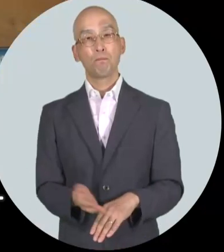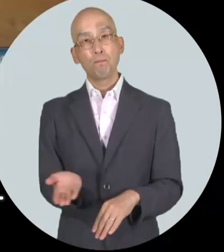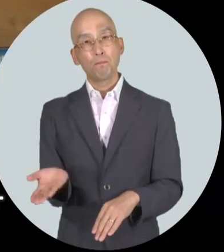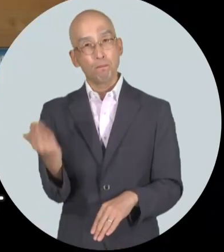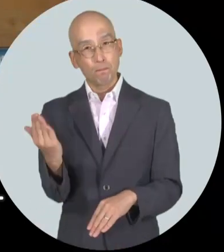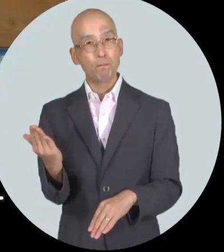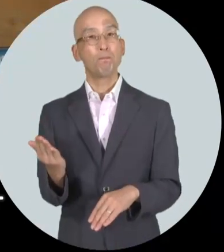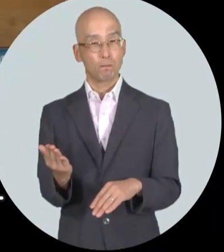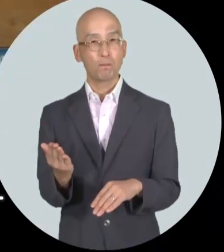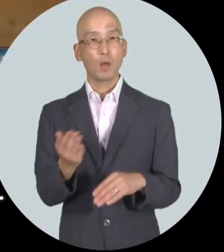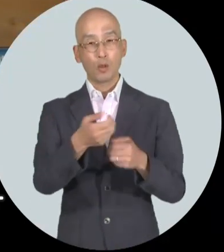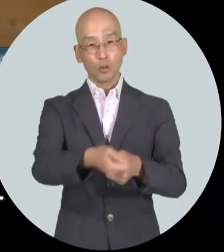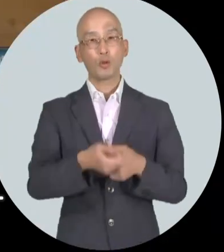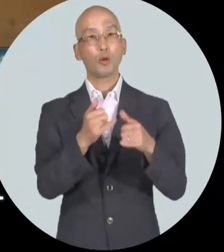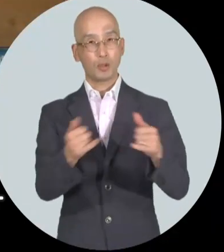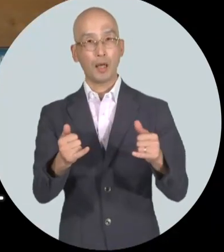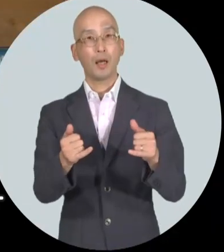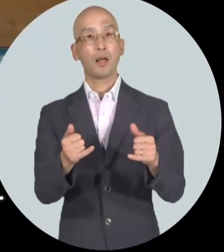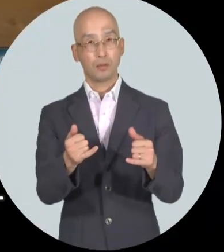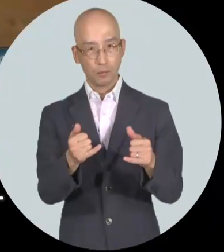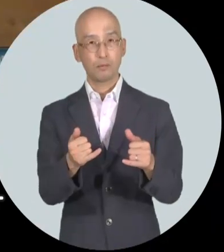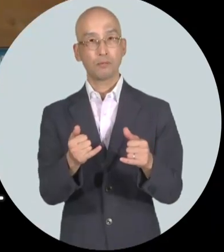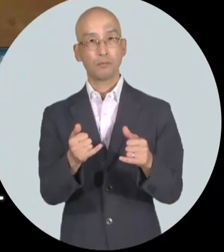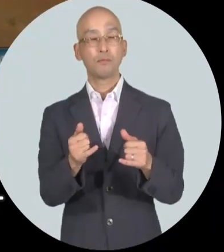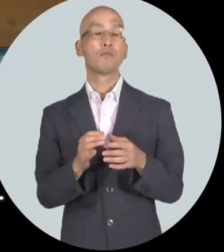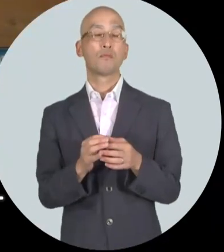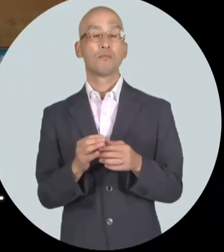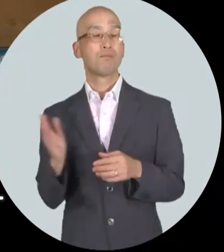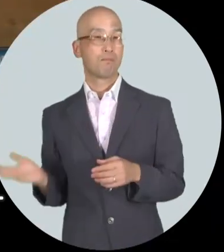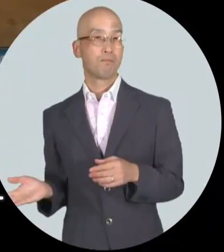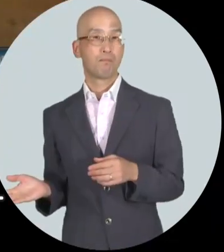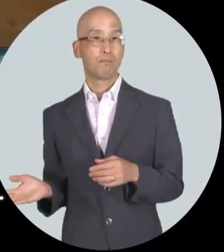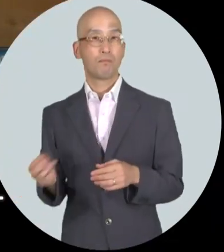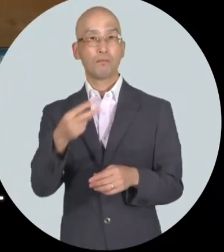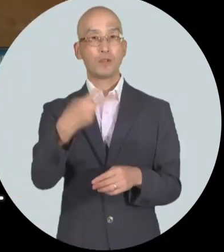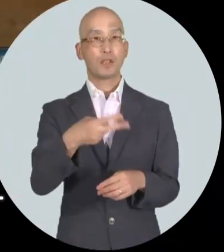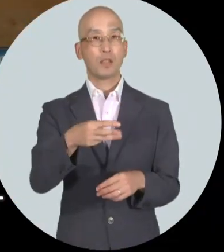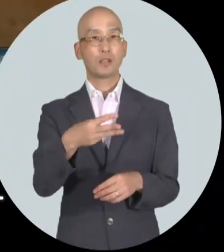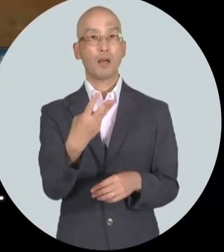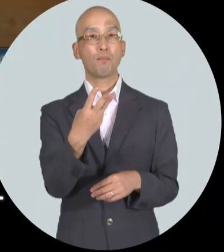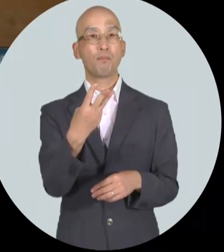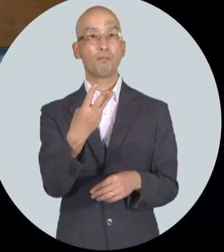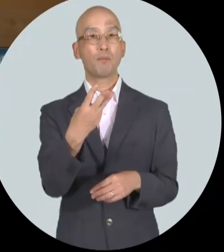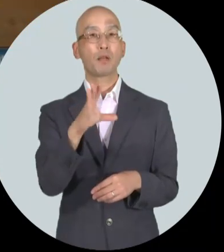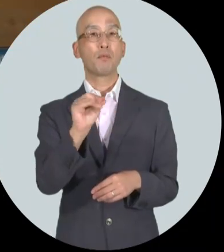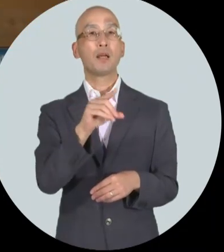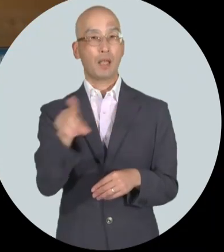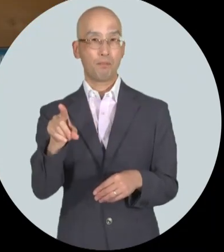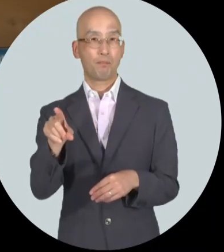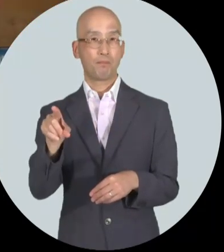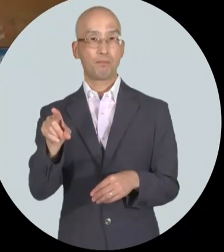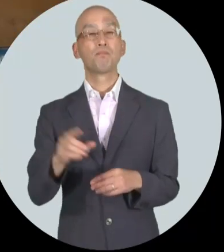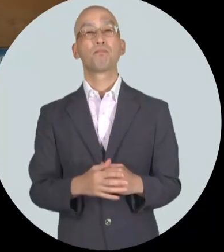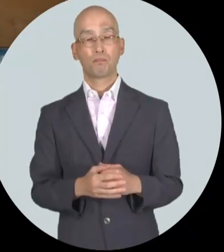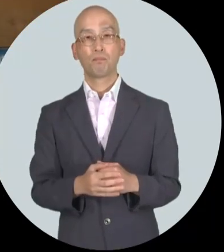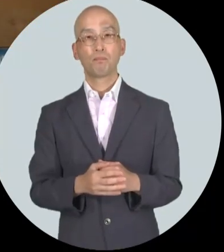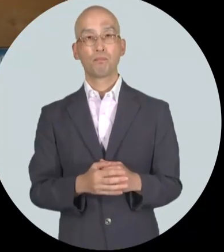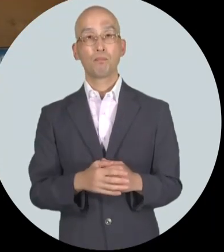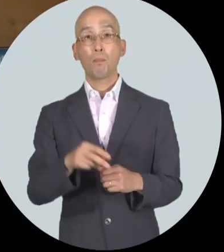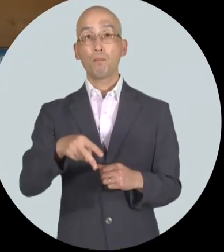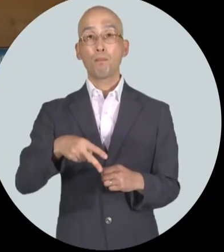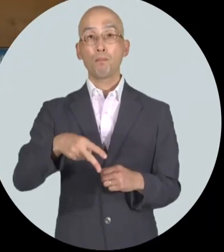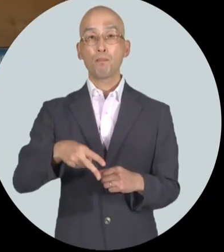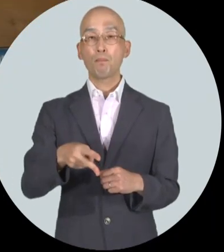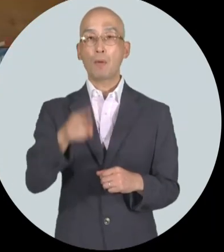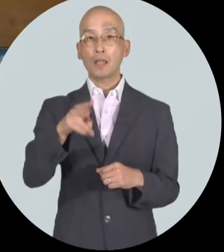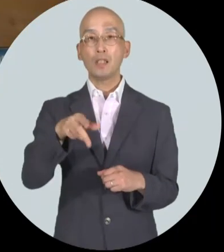等営農継続支援事業費、2300万円規模でございます。これ、パイプハウスの